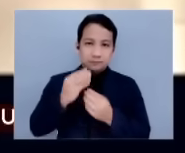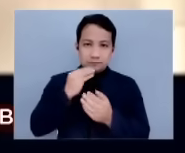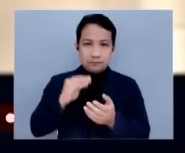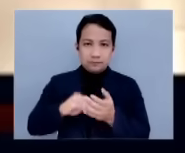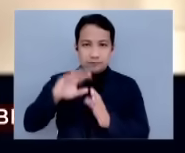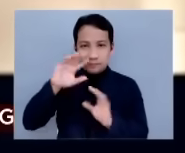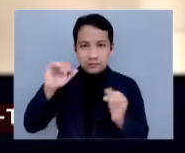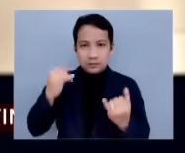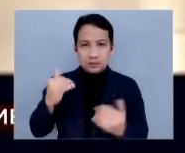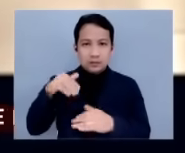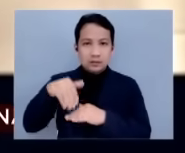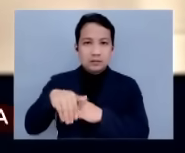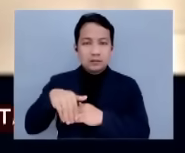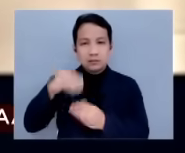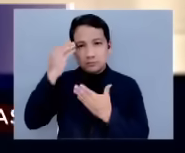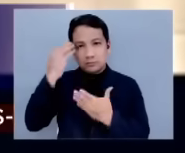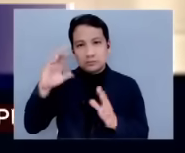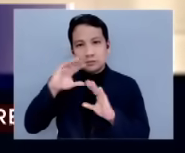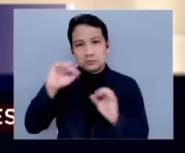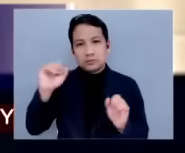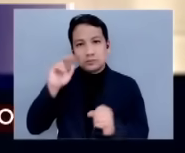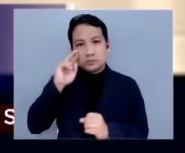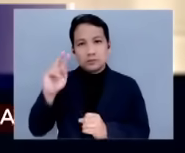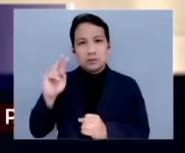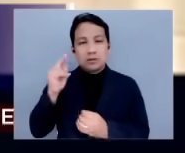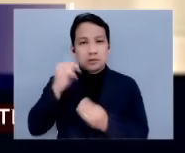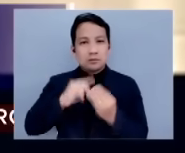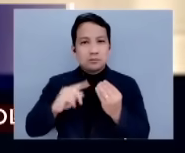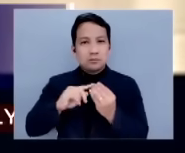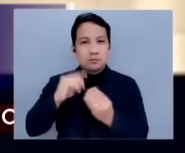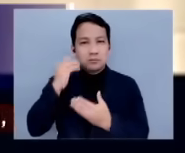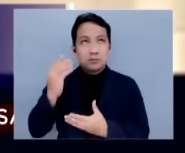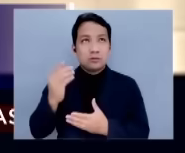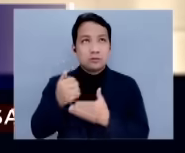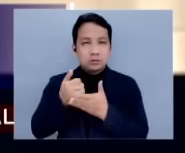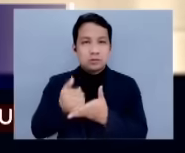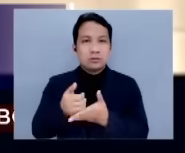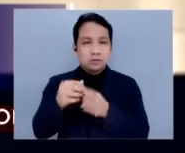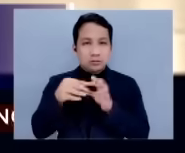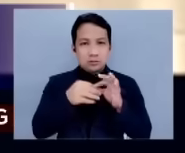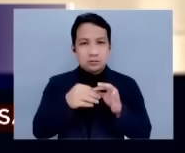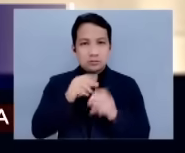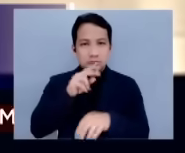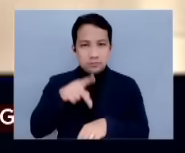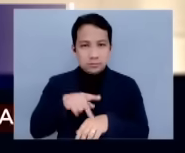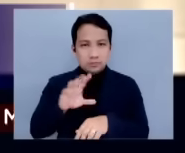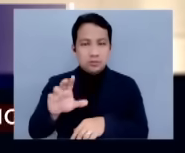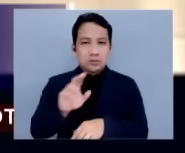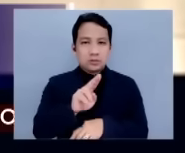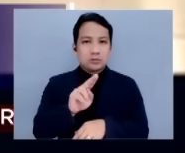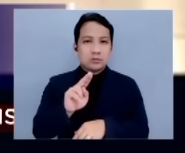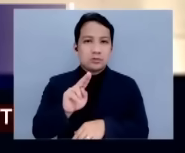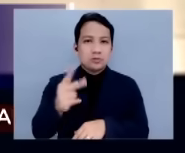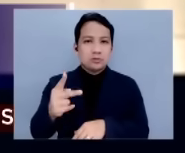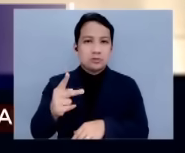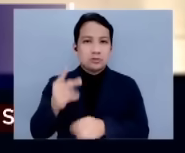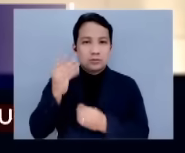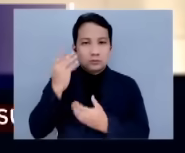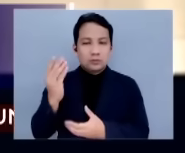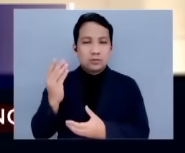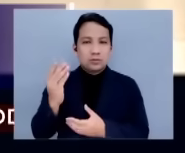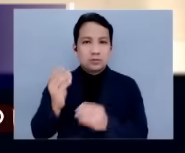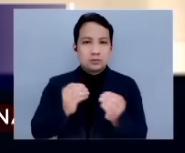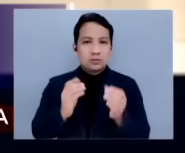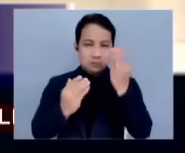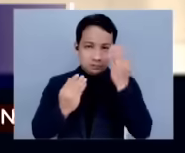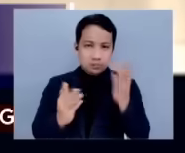gabi, sinabi ni Pangulong Bongbong Marcos na nakikipag-ugnayan na ang Pilipinas sa United Kingdom Maritime Trade Operations